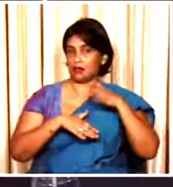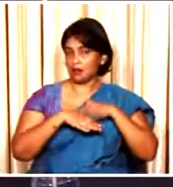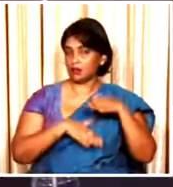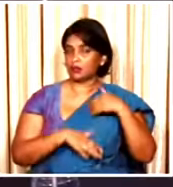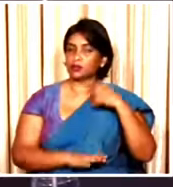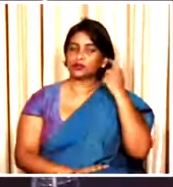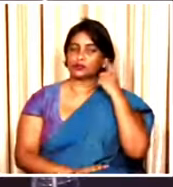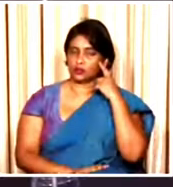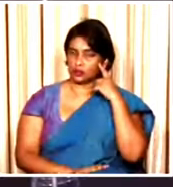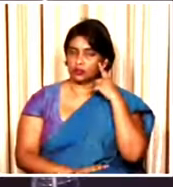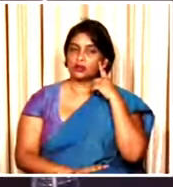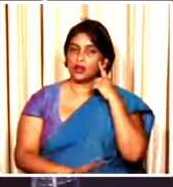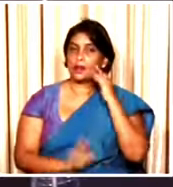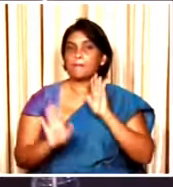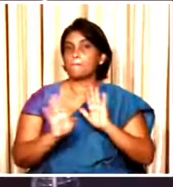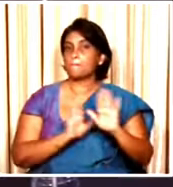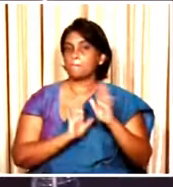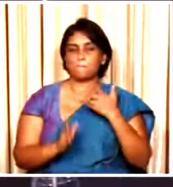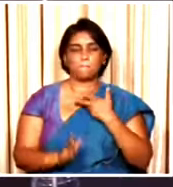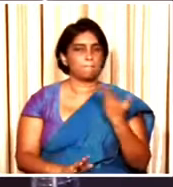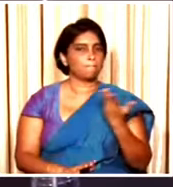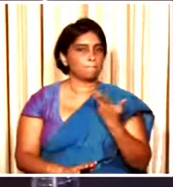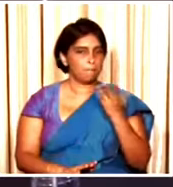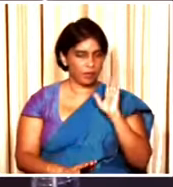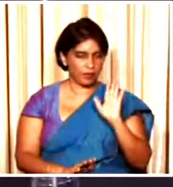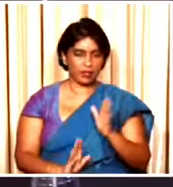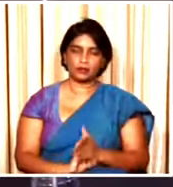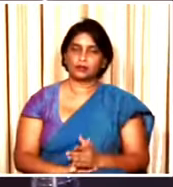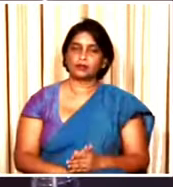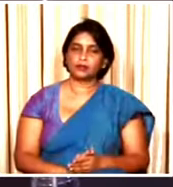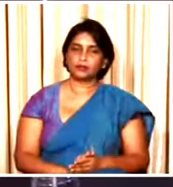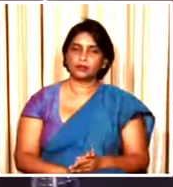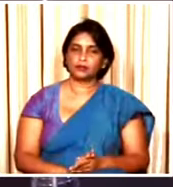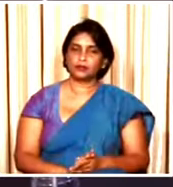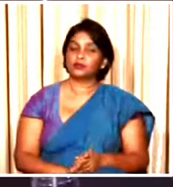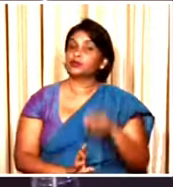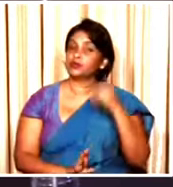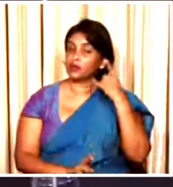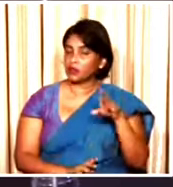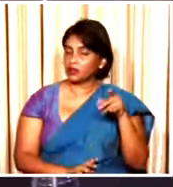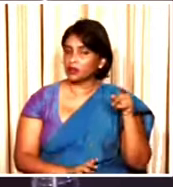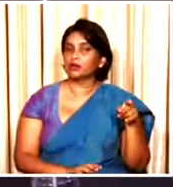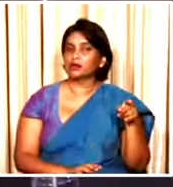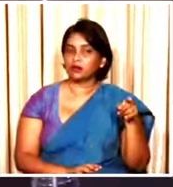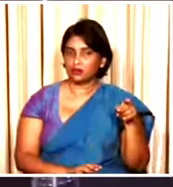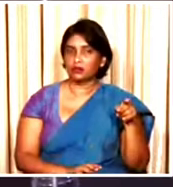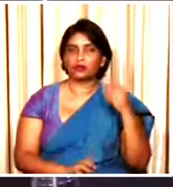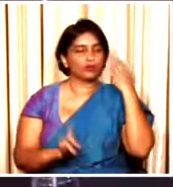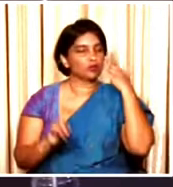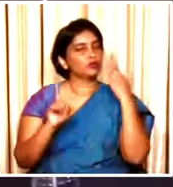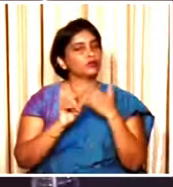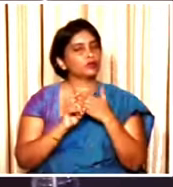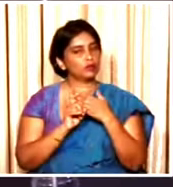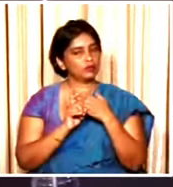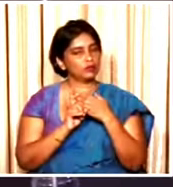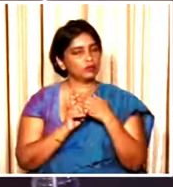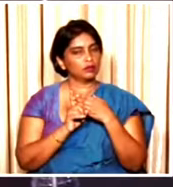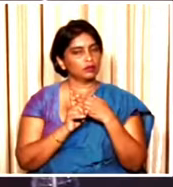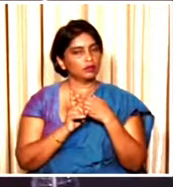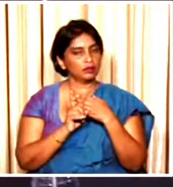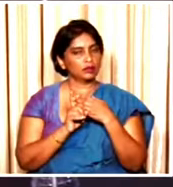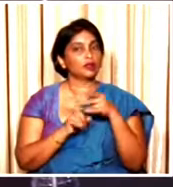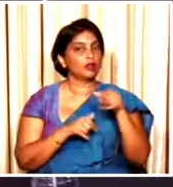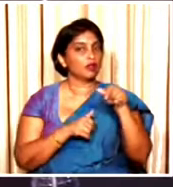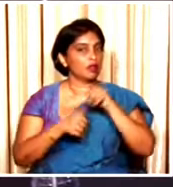දන්නවා පාලනය කළ නොහැකි තත්ත්වයක තිබෙන්නේ. ඒක නිසා මේ සම්බන්ධයෙන්